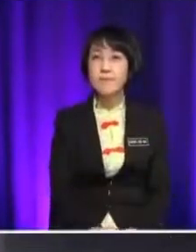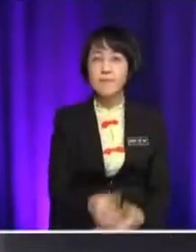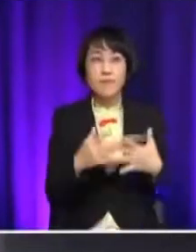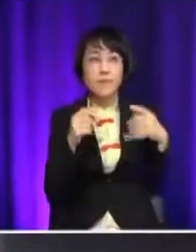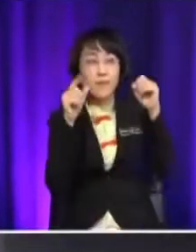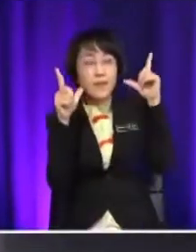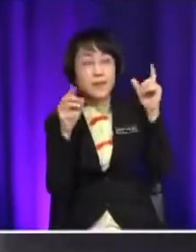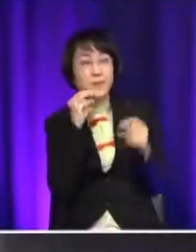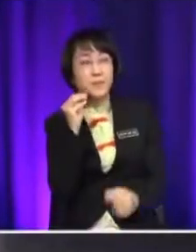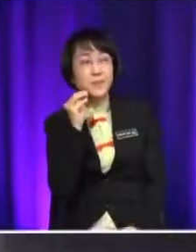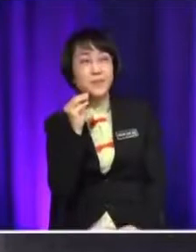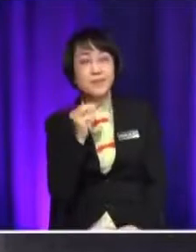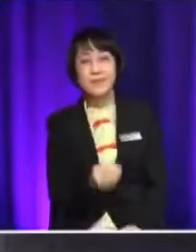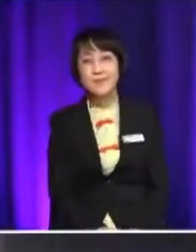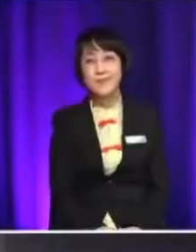Terkejut Mira kakak.